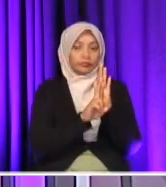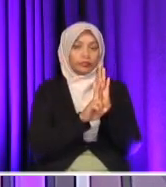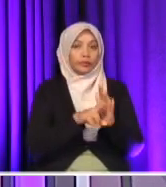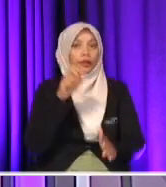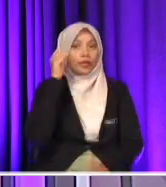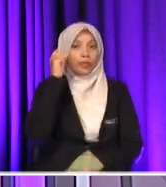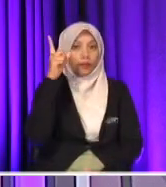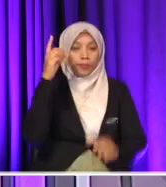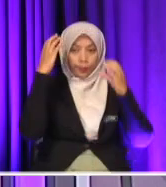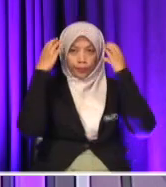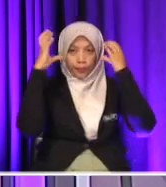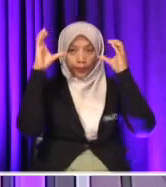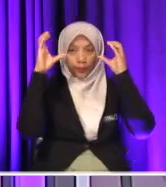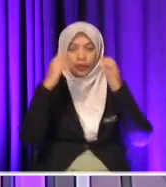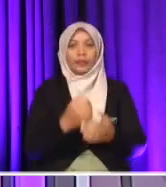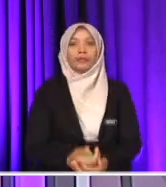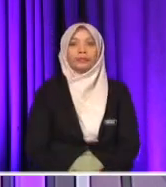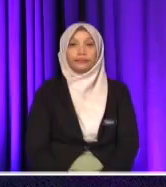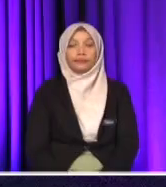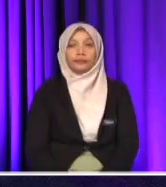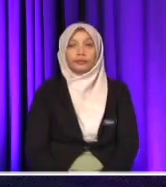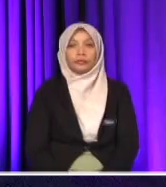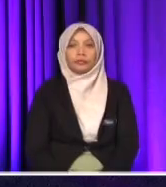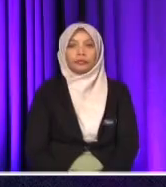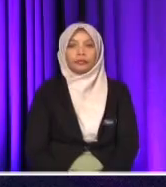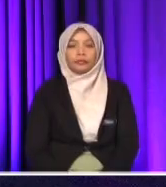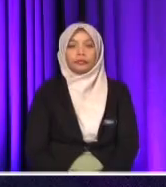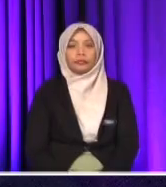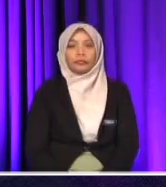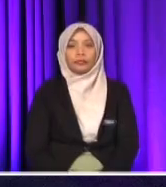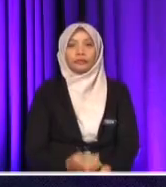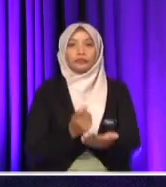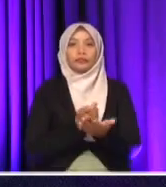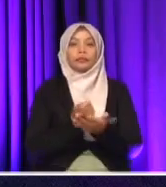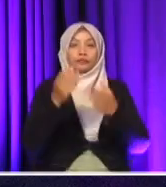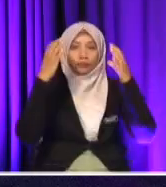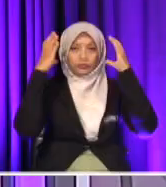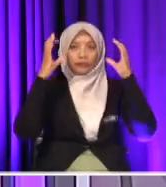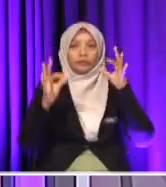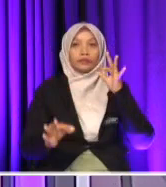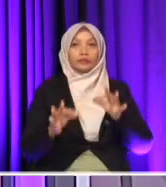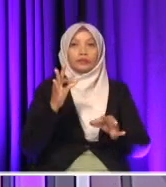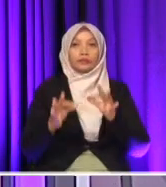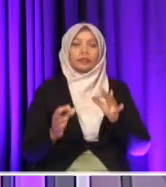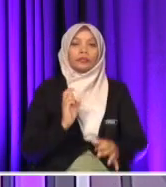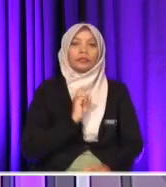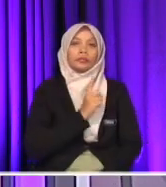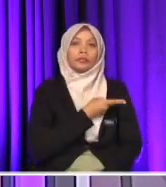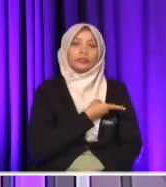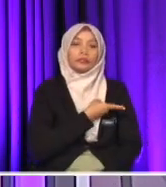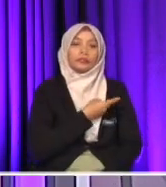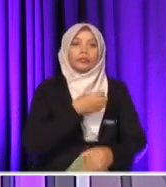cikgu? Okey. Okey, seterusnya cikgu. Okey. Silakan. Okey, kalau kita katalah bentuk